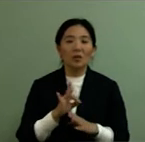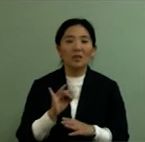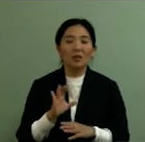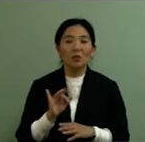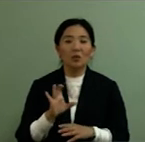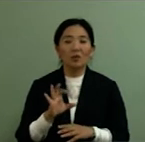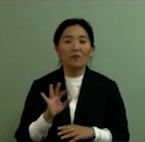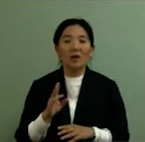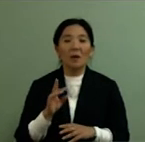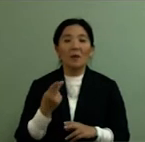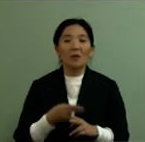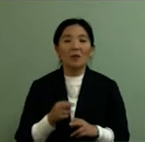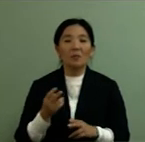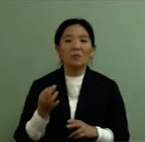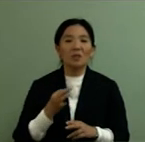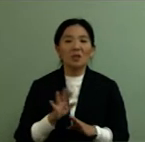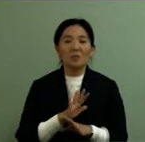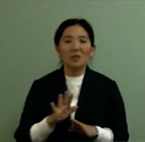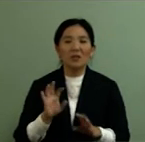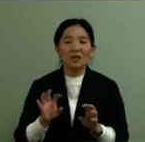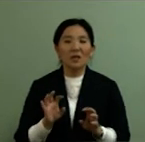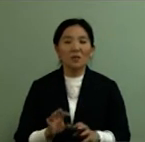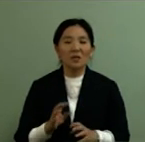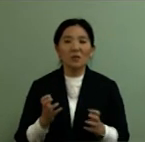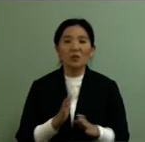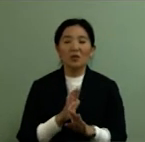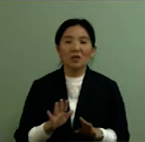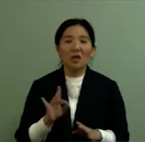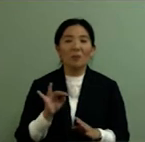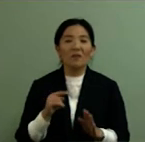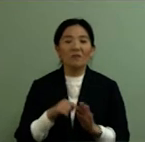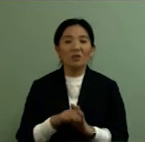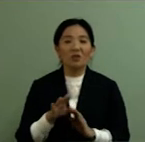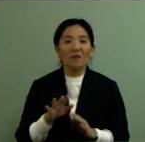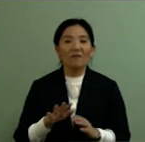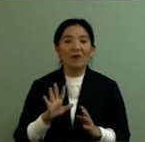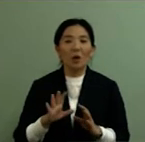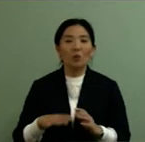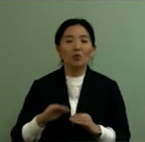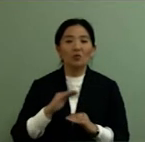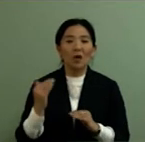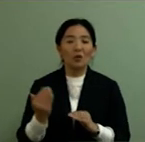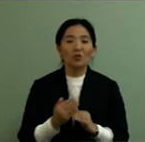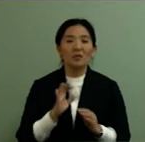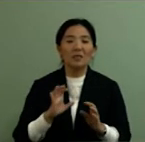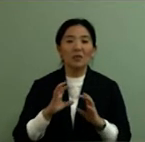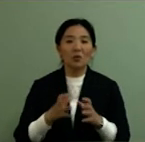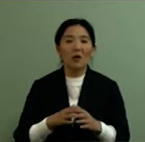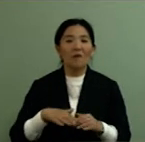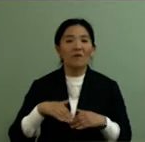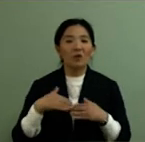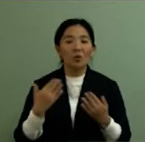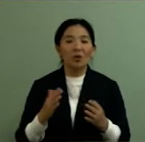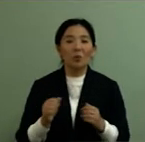ресурсов, пренебрежением природными закономерностями при вмешательстве в окружающую среду, высокой